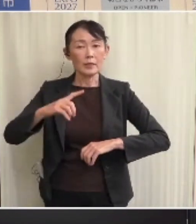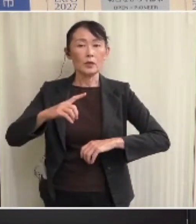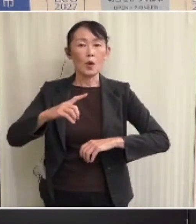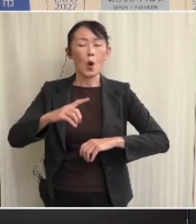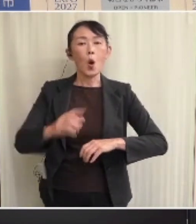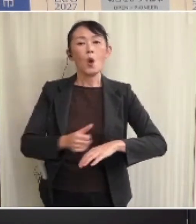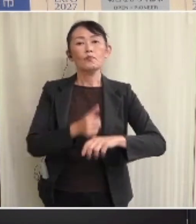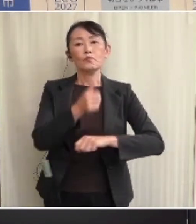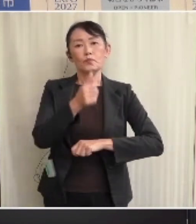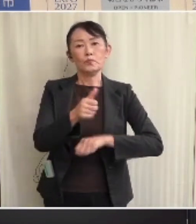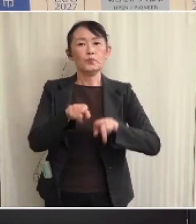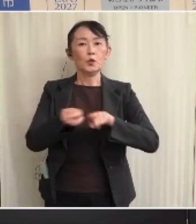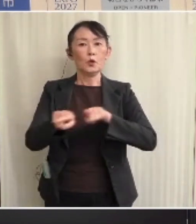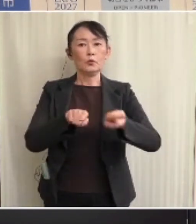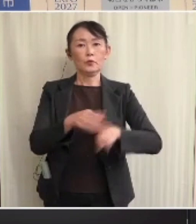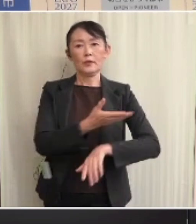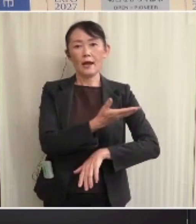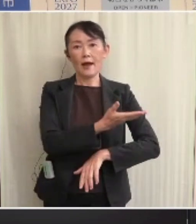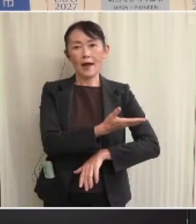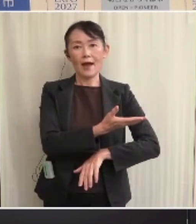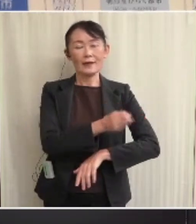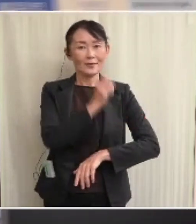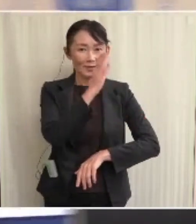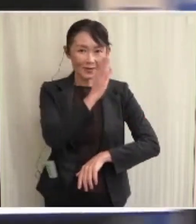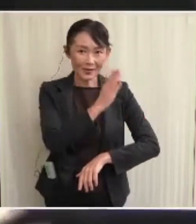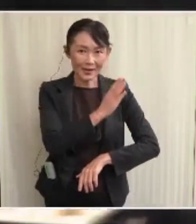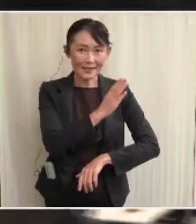。それでは鷲尾様、どうぞよろしくお願いいたします。